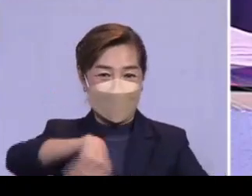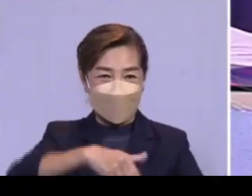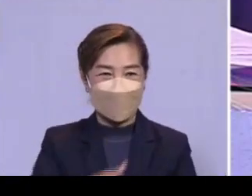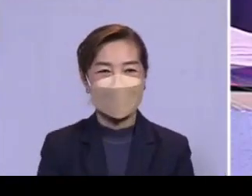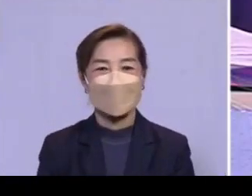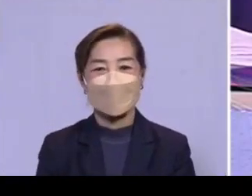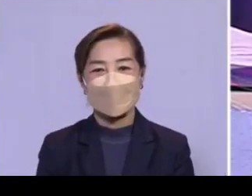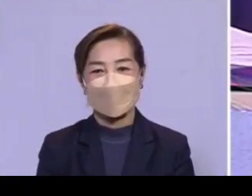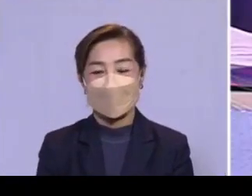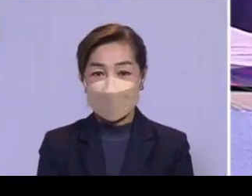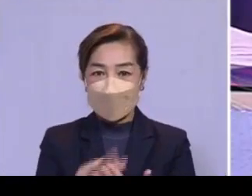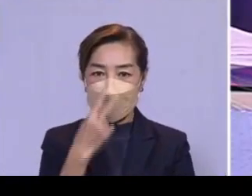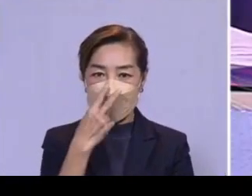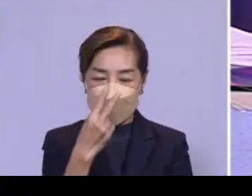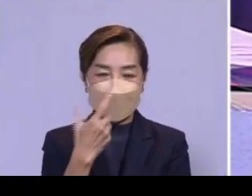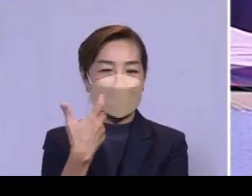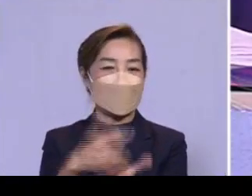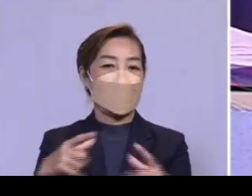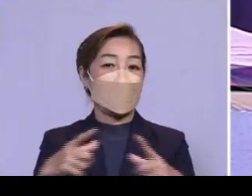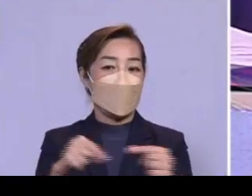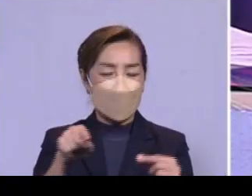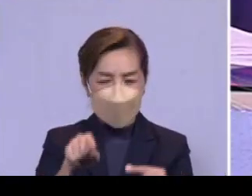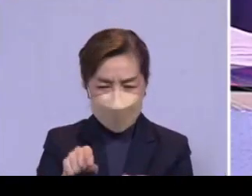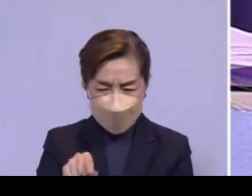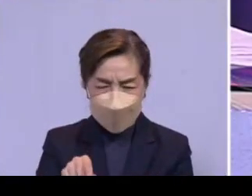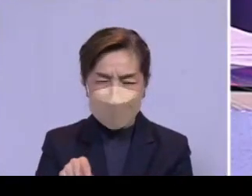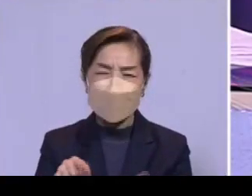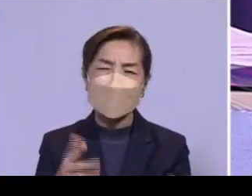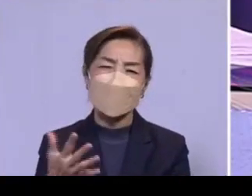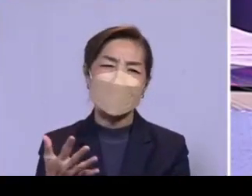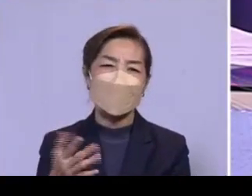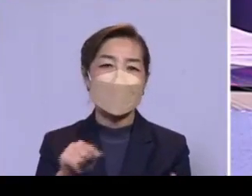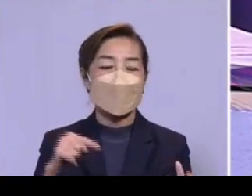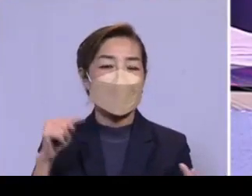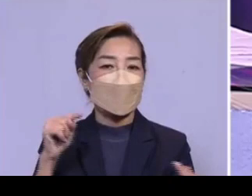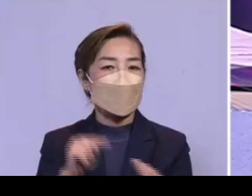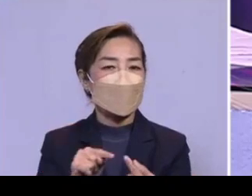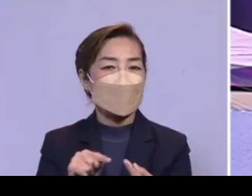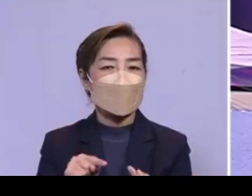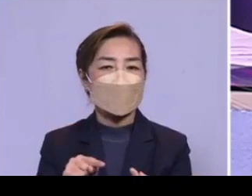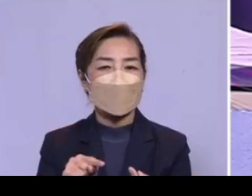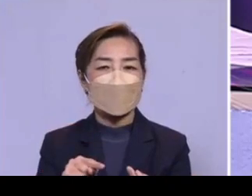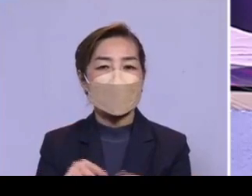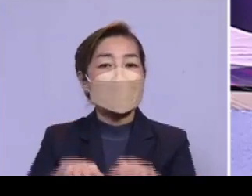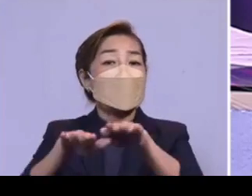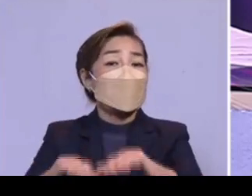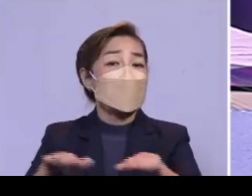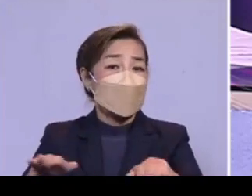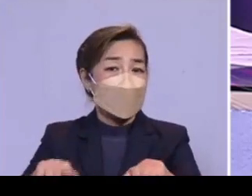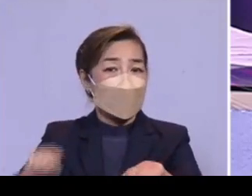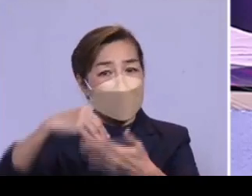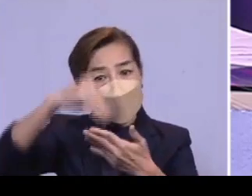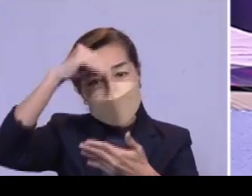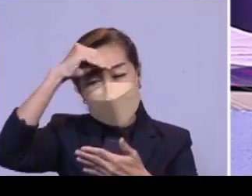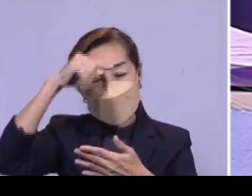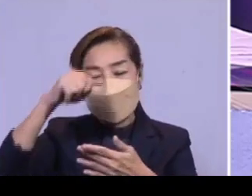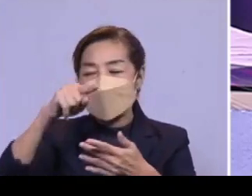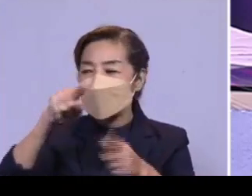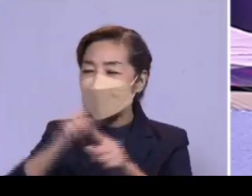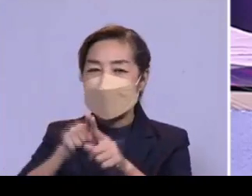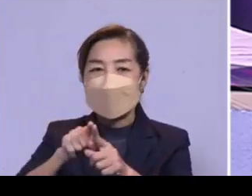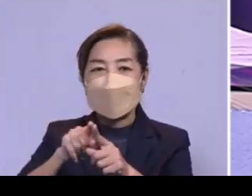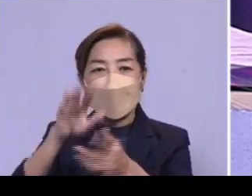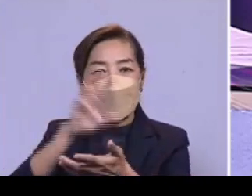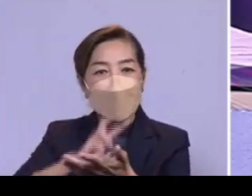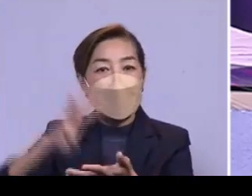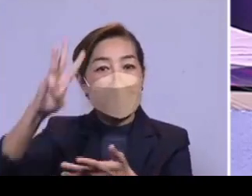อ่ะไปดูเรื่องราวที่เกิดขึ้นอีกเกิดขึ้นก ับ บรรดาน้องๆนักเรียนช่างกลกันบ้าง อะไรอะ